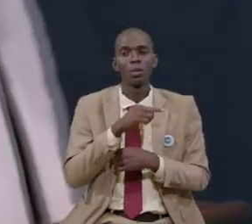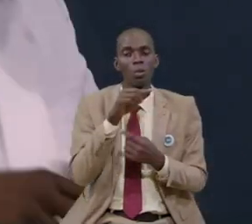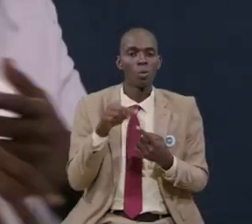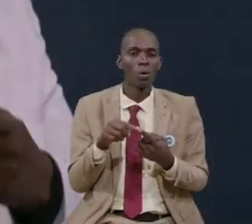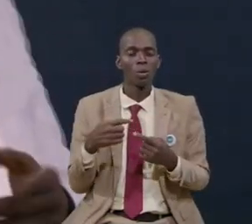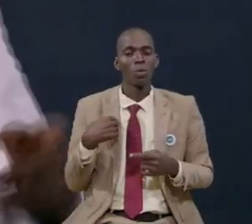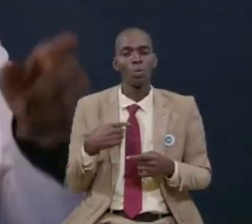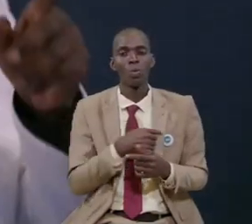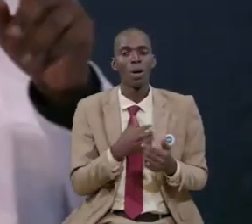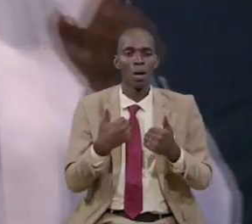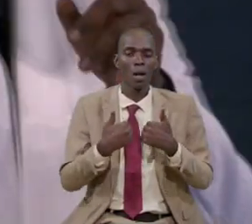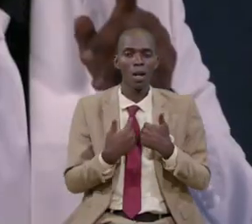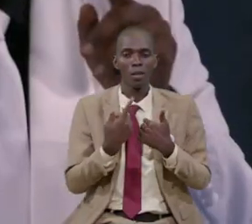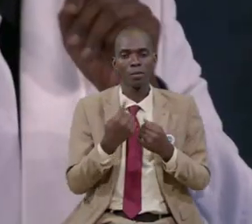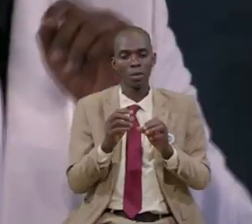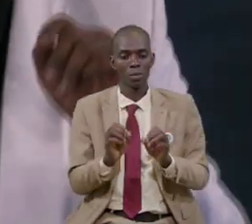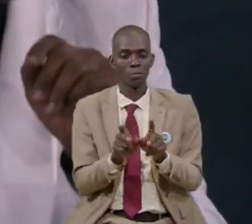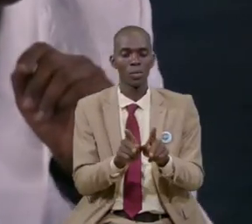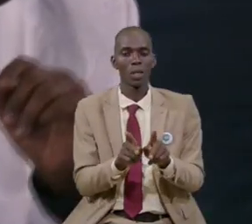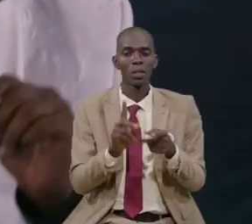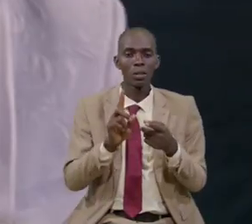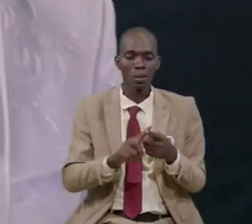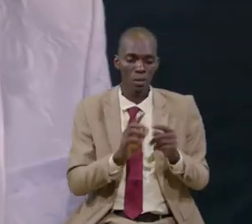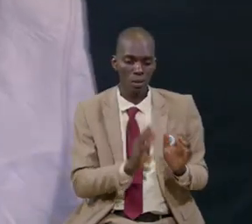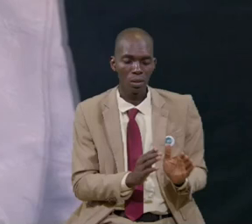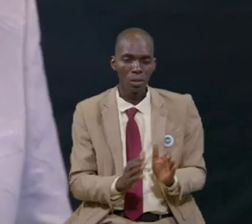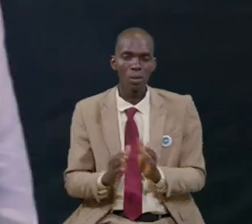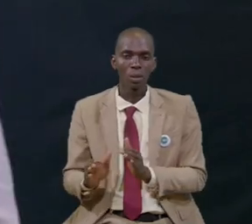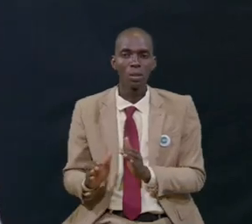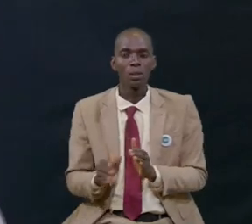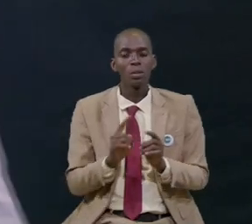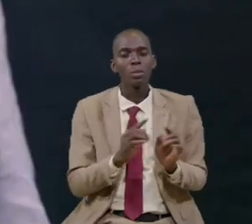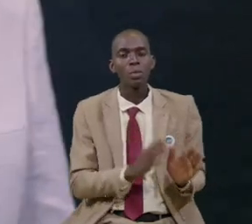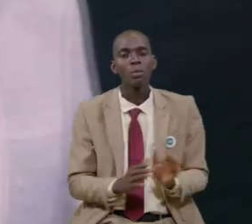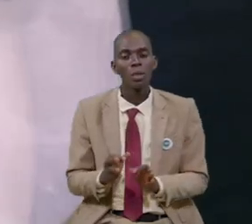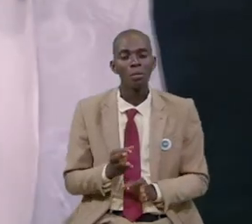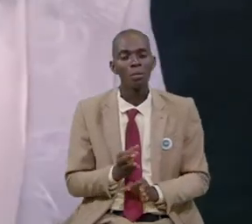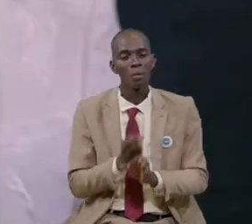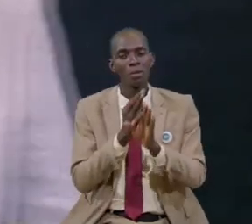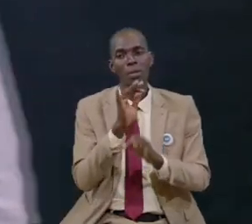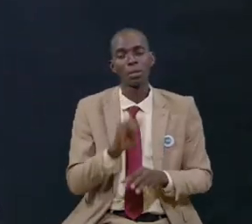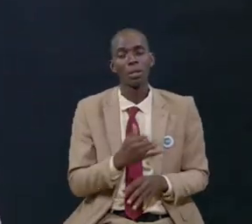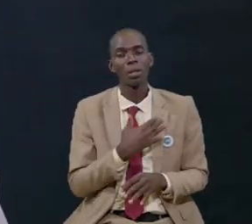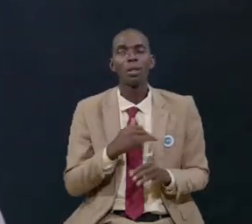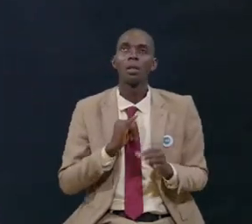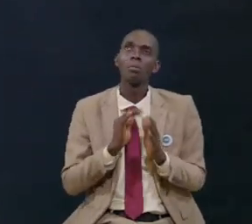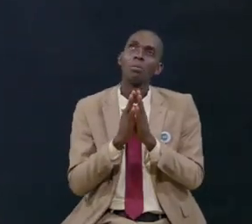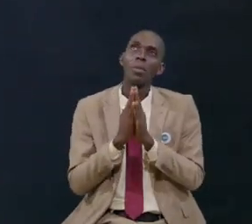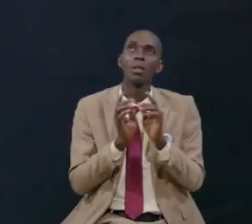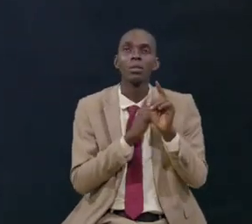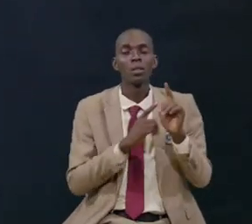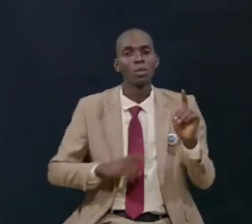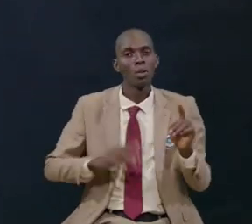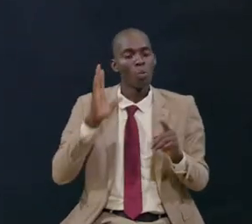on a l'occasion de se préparer fidèlement. Et je prie que le Seigneur fasse de ce